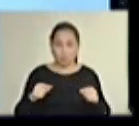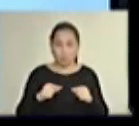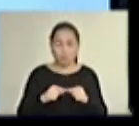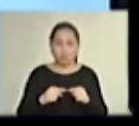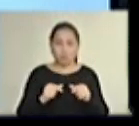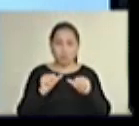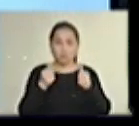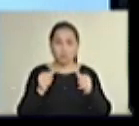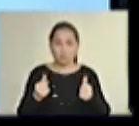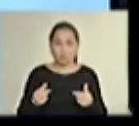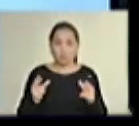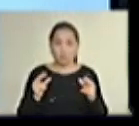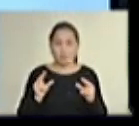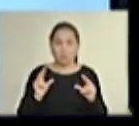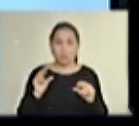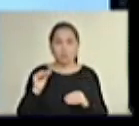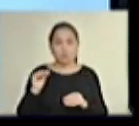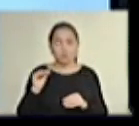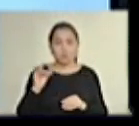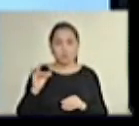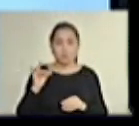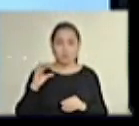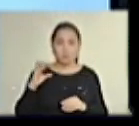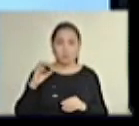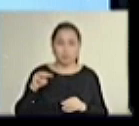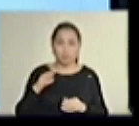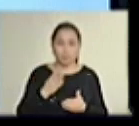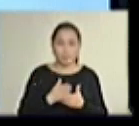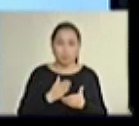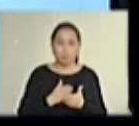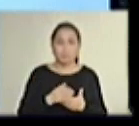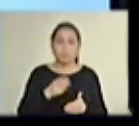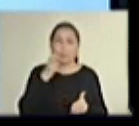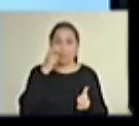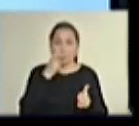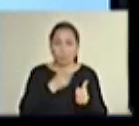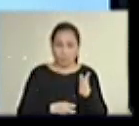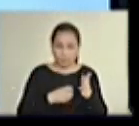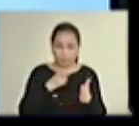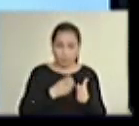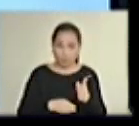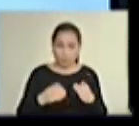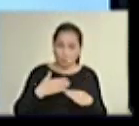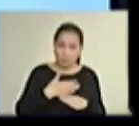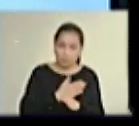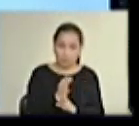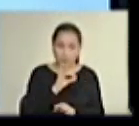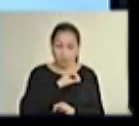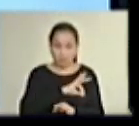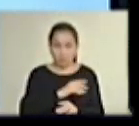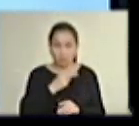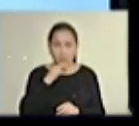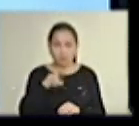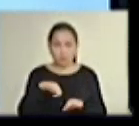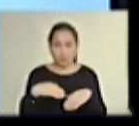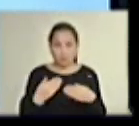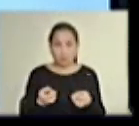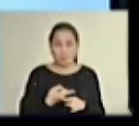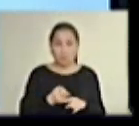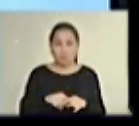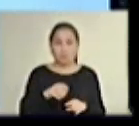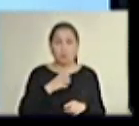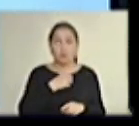jism bo'lib, ishlov berilayotgan buyumni yorishda hamda ajratishda ishlatiladi. E'tibor bering,